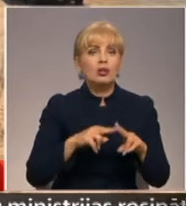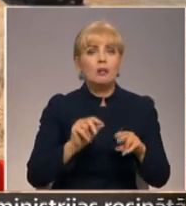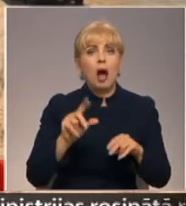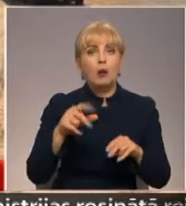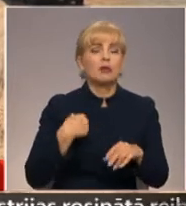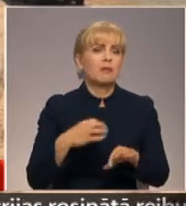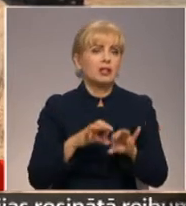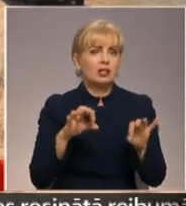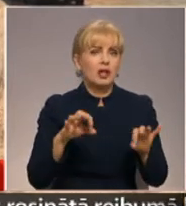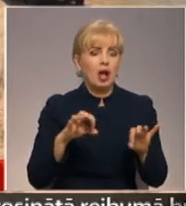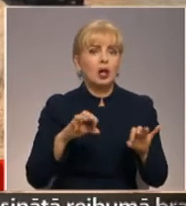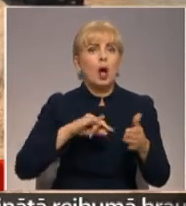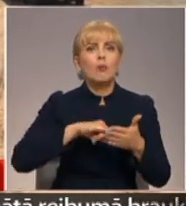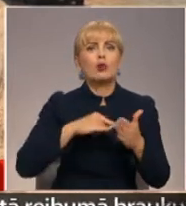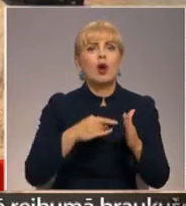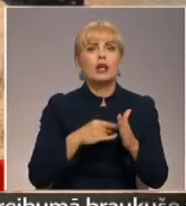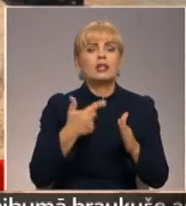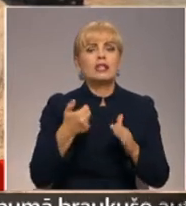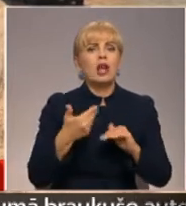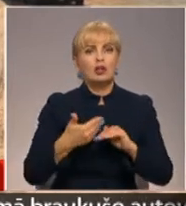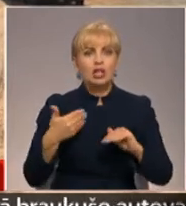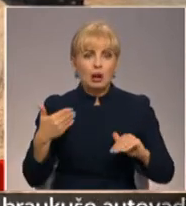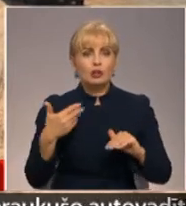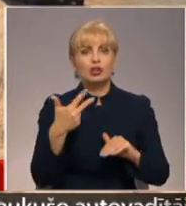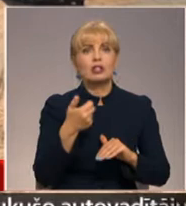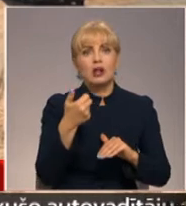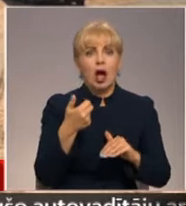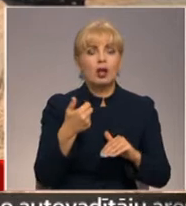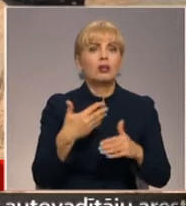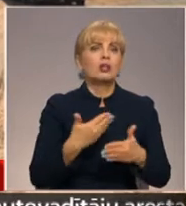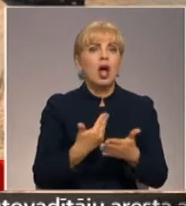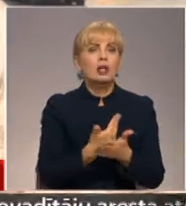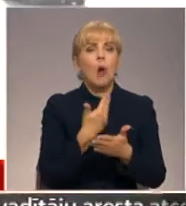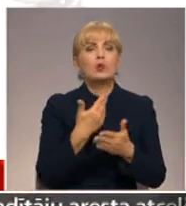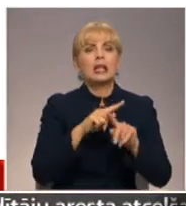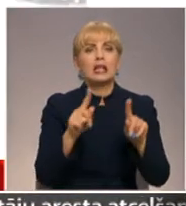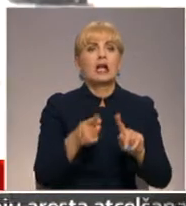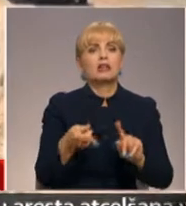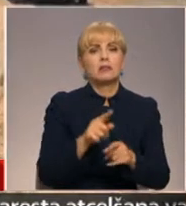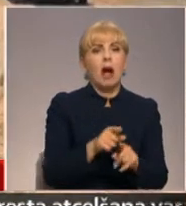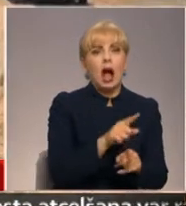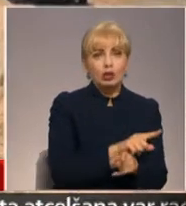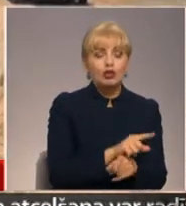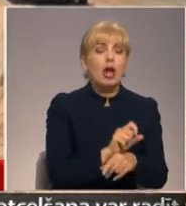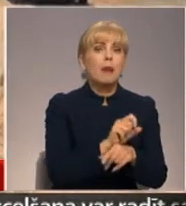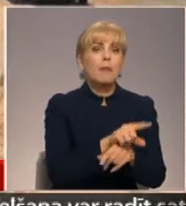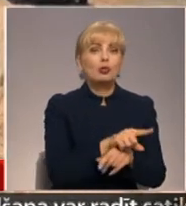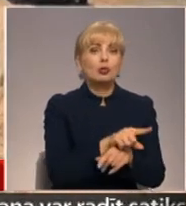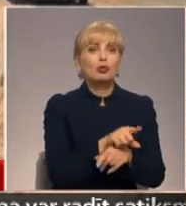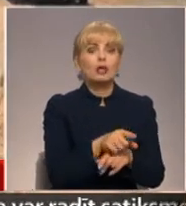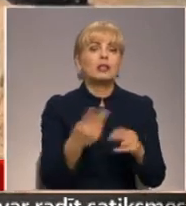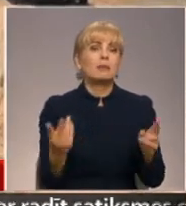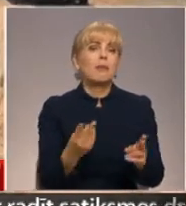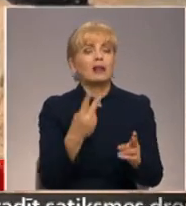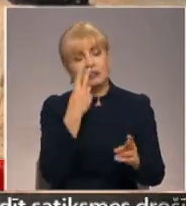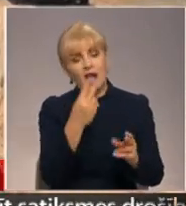projektēt kādu 3 gadu atpakaļ. Pa 3 gadiem ļoti daudz lietas ir mainījušās. Jā. Jo pasūtītājs jau parasti